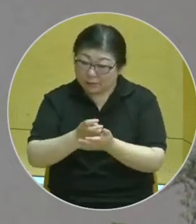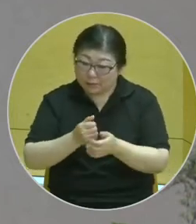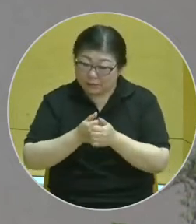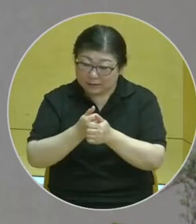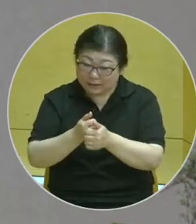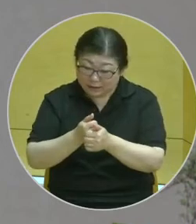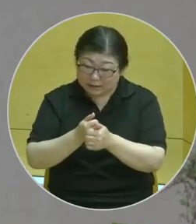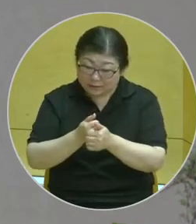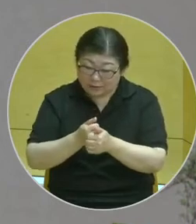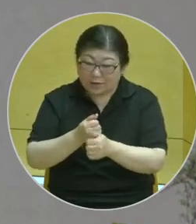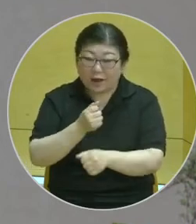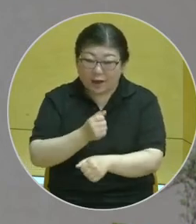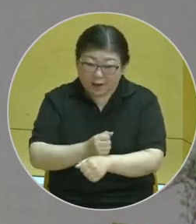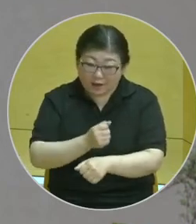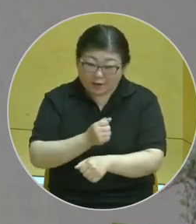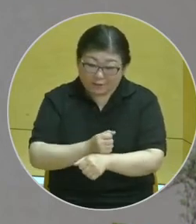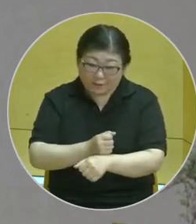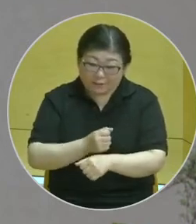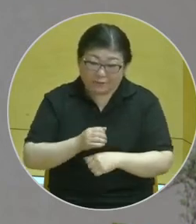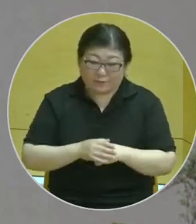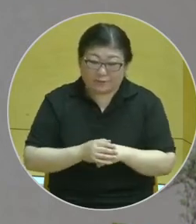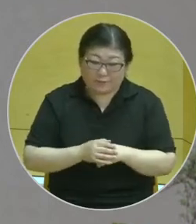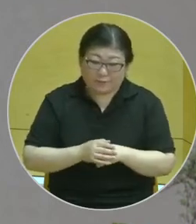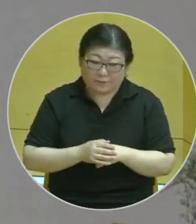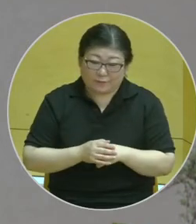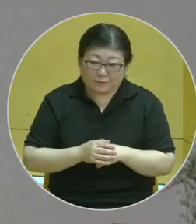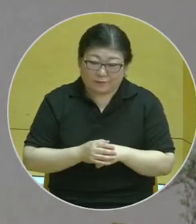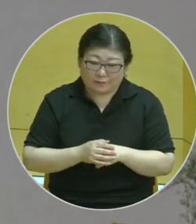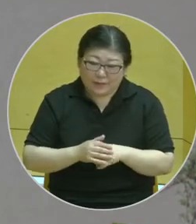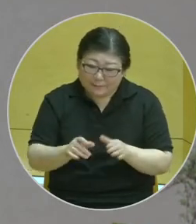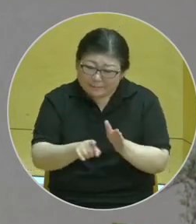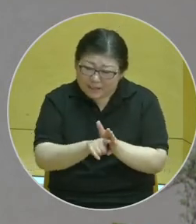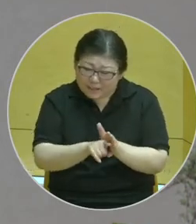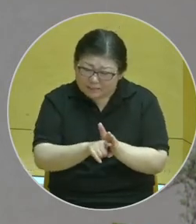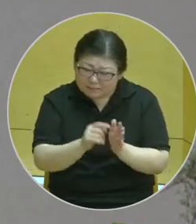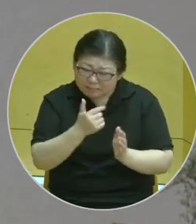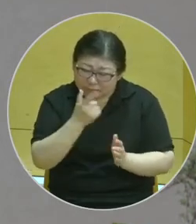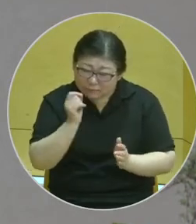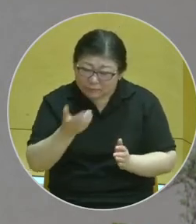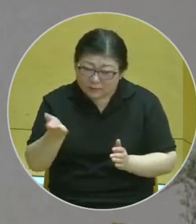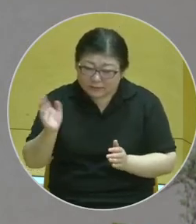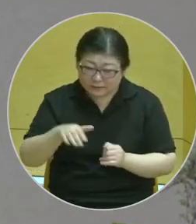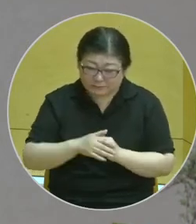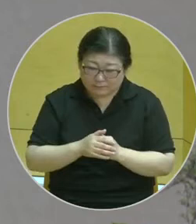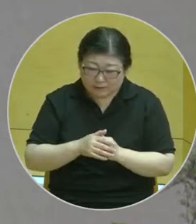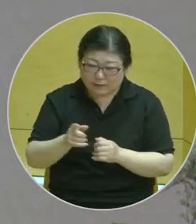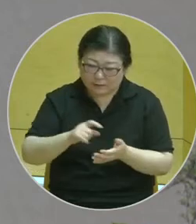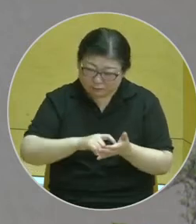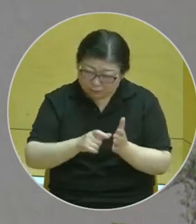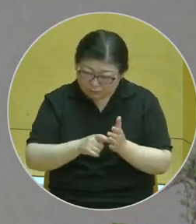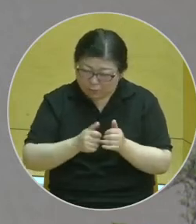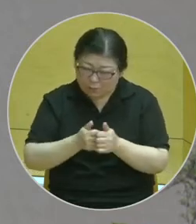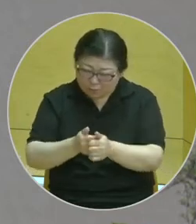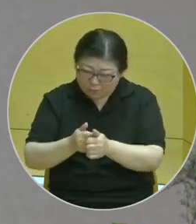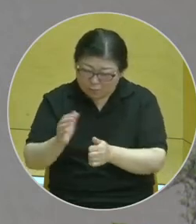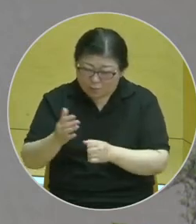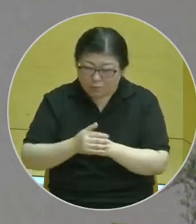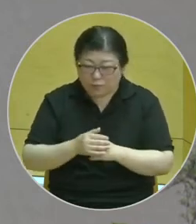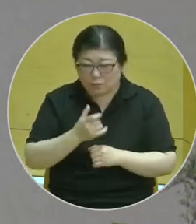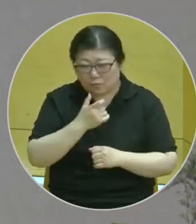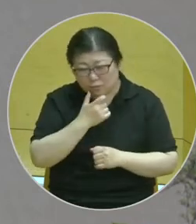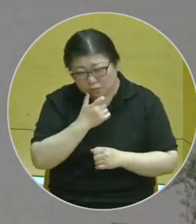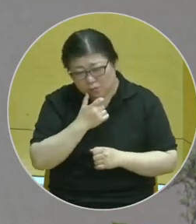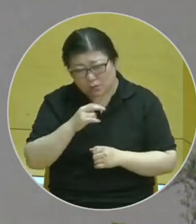될것 내가 그 정도의 믿음은 없지만 그러나 내가 당연히 해야 될 것을 따라서 할 때에 싫어서 억지로 했지만